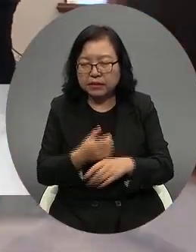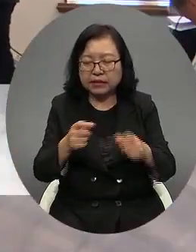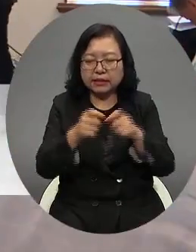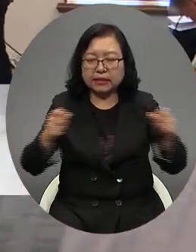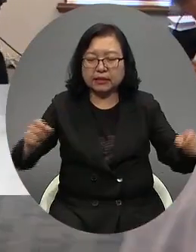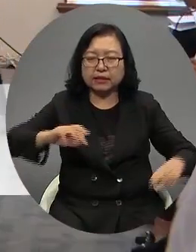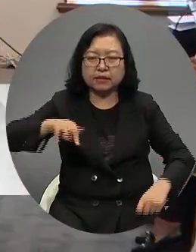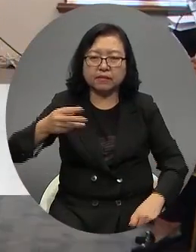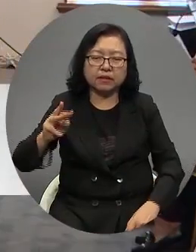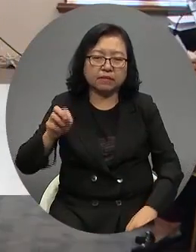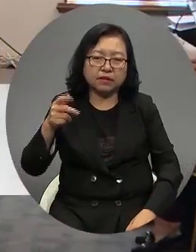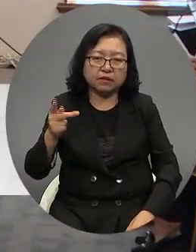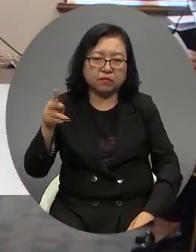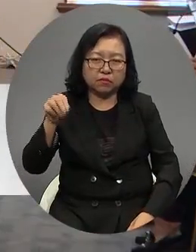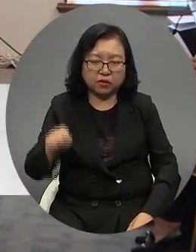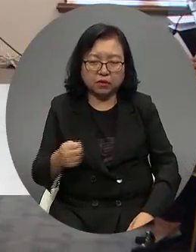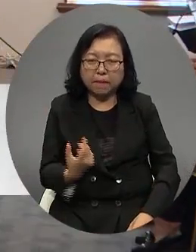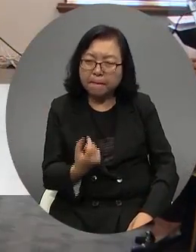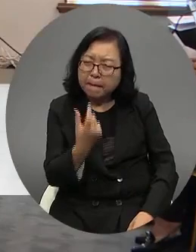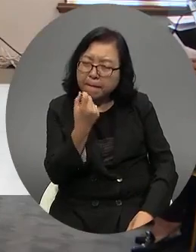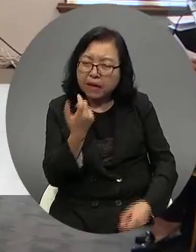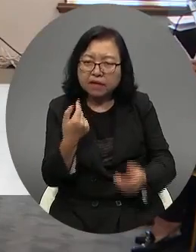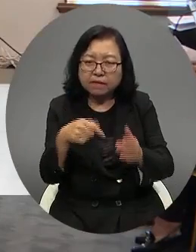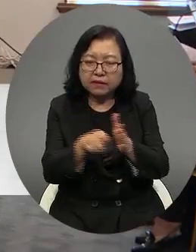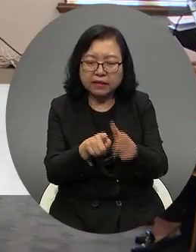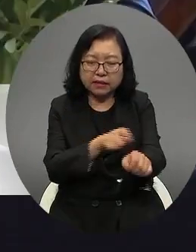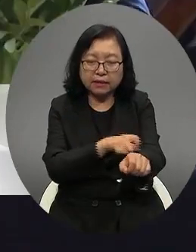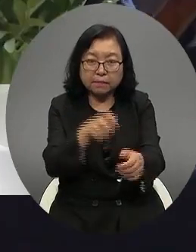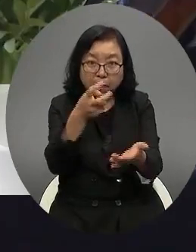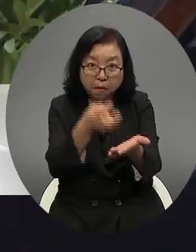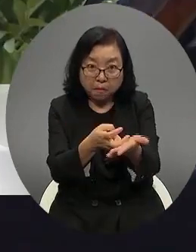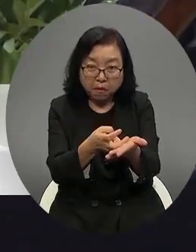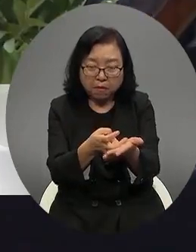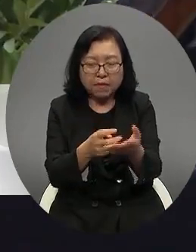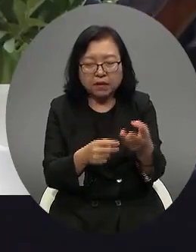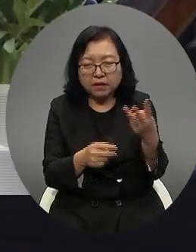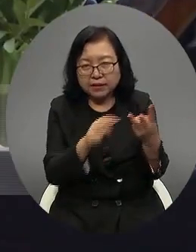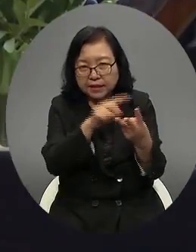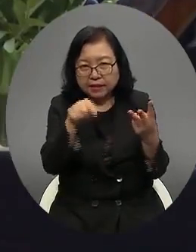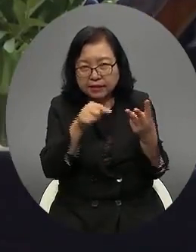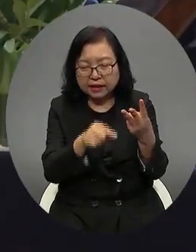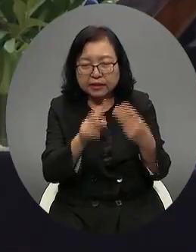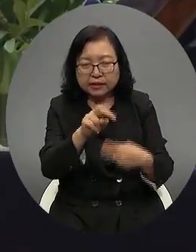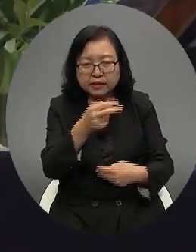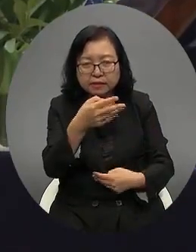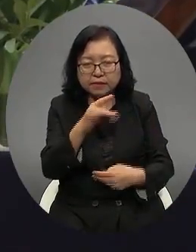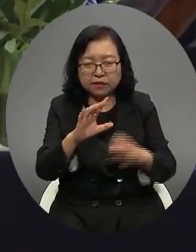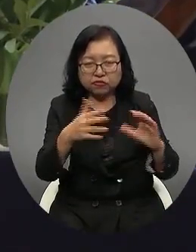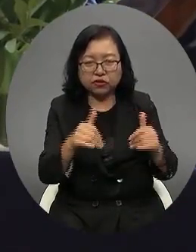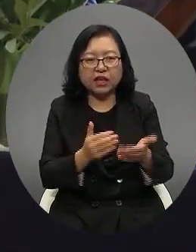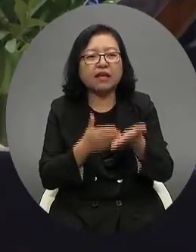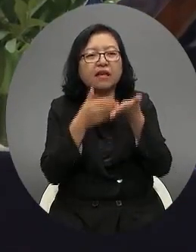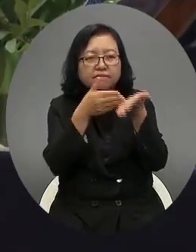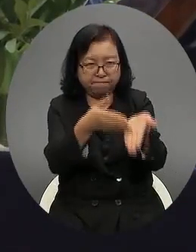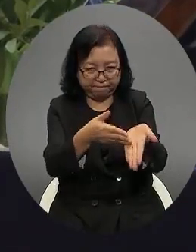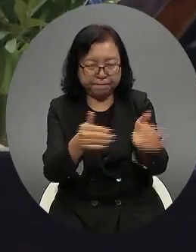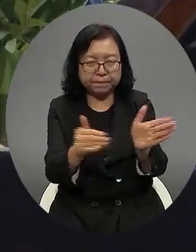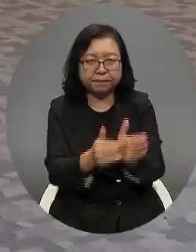대규모 사업으로 조한 추진을 위한 특별법 세권이 22대 국회에 발휘된 상태입니다